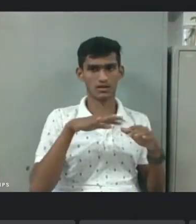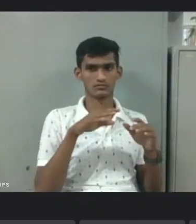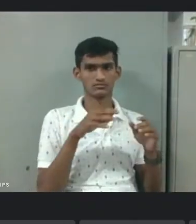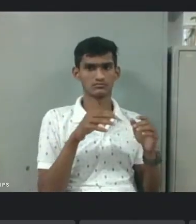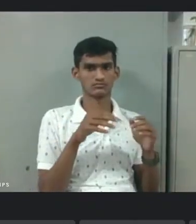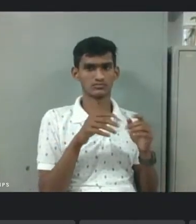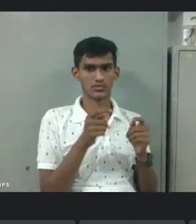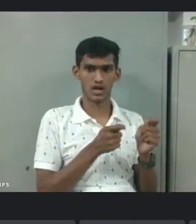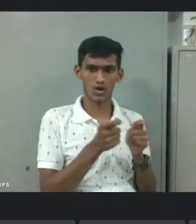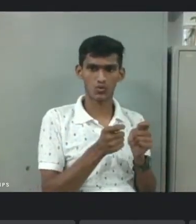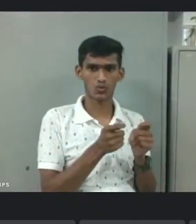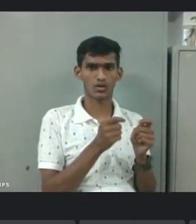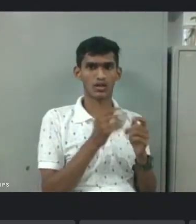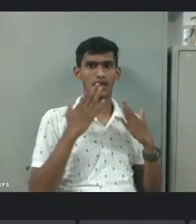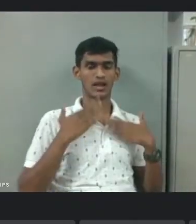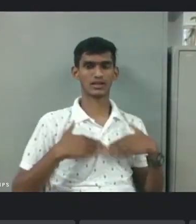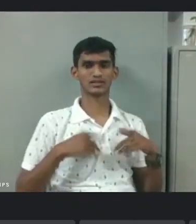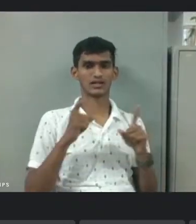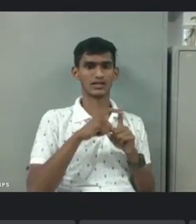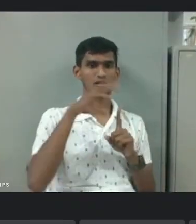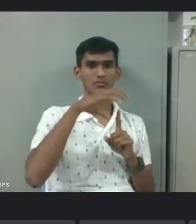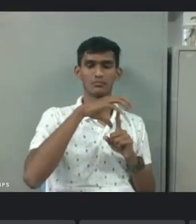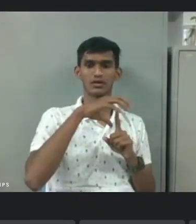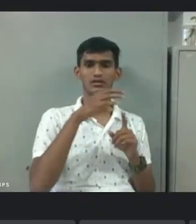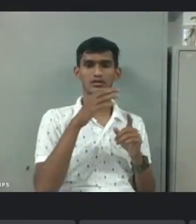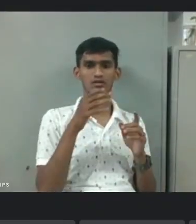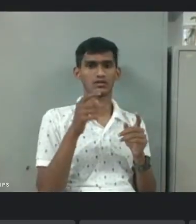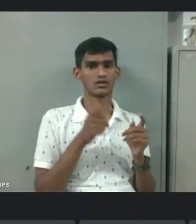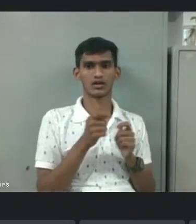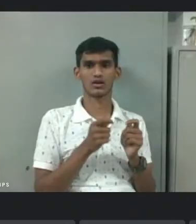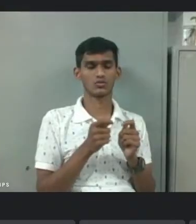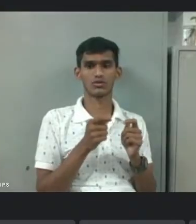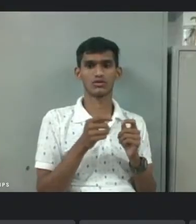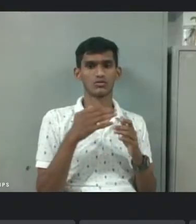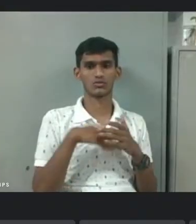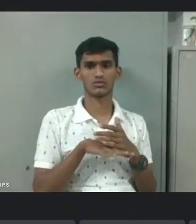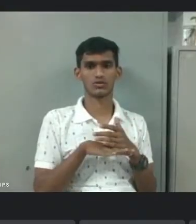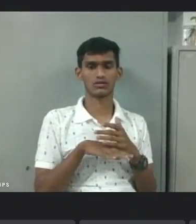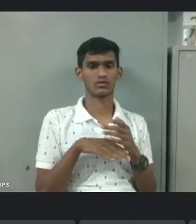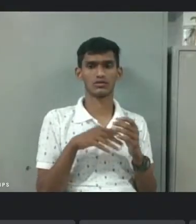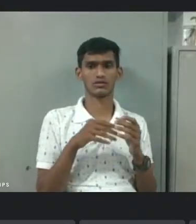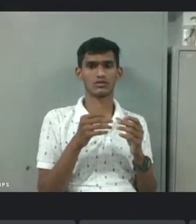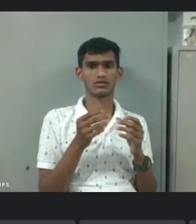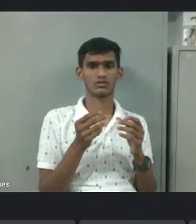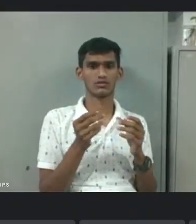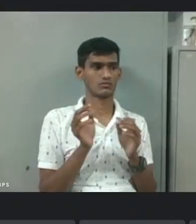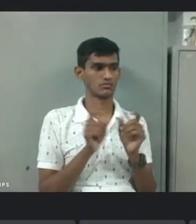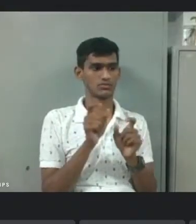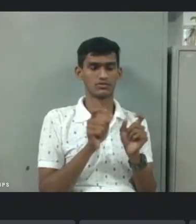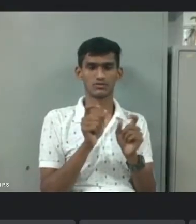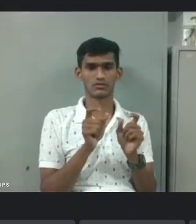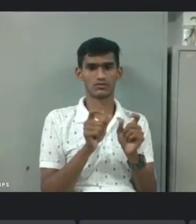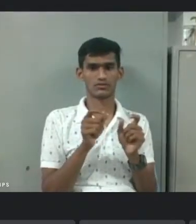ആരോഗ്യ വകുപ്പിന്റെ കീഴിൽ ഇങ്ങനെയുള്ള പ്രവർത്തനങ്ങൾ കുറവാണ്. ഇപ്പൊ നാഷണൽ ഹെൽത്ത് മിഷനിലും ഇത് കംപ്ലീറ്റ്ലി ഇതെല്ലാം കൂടി ഒന്ന്